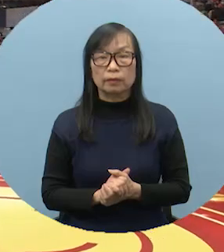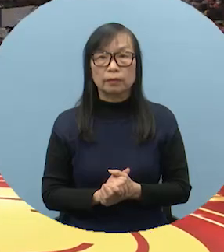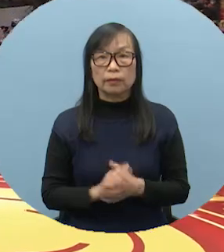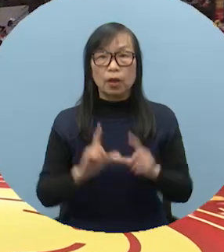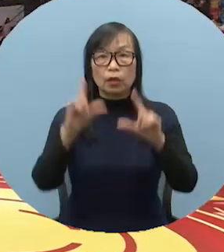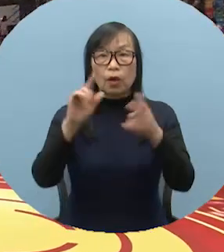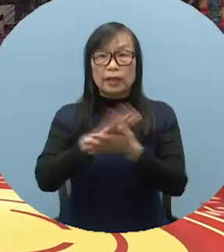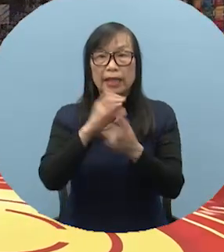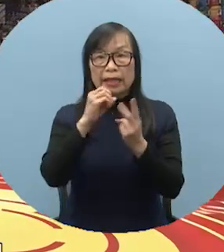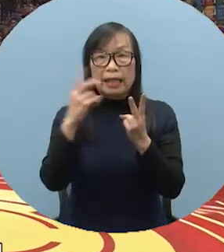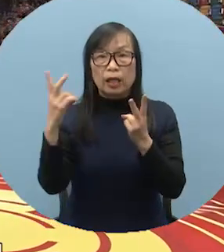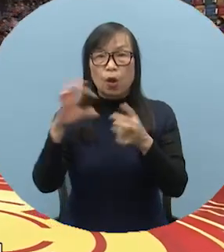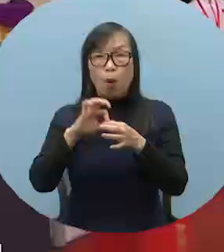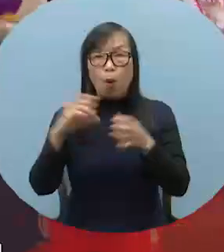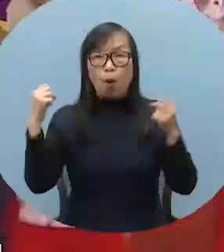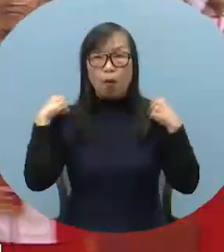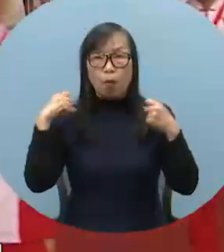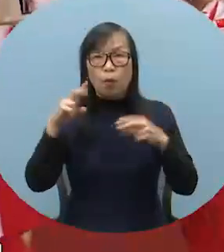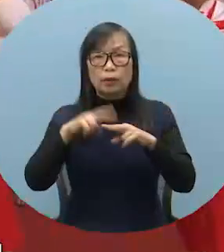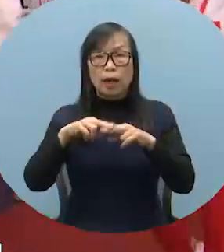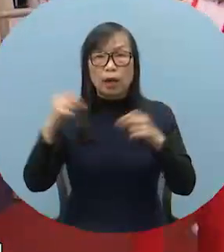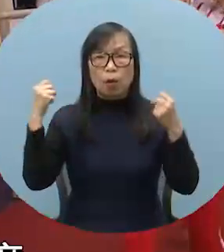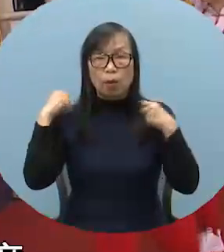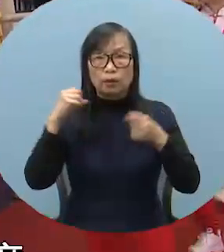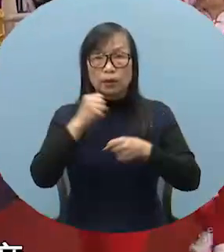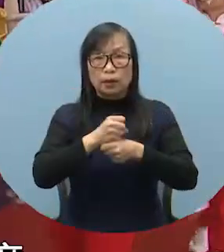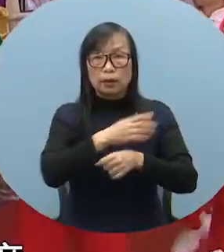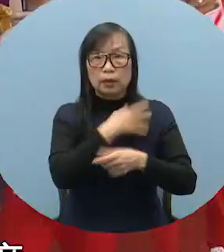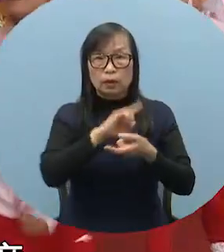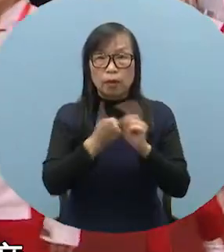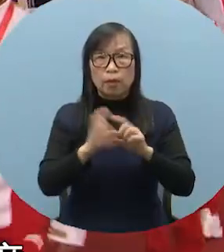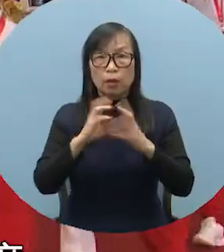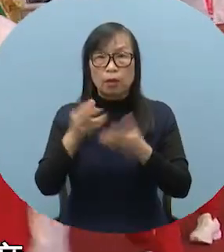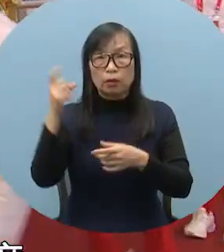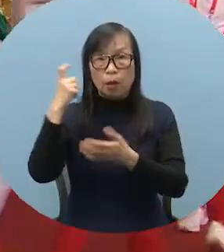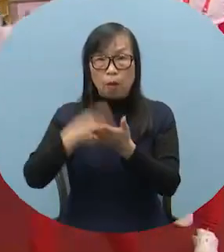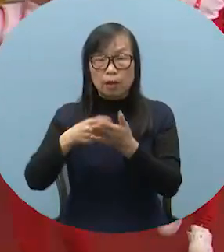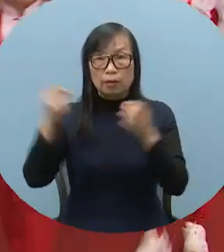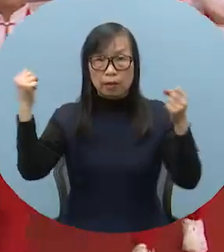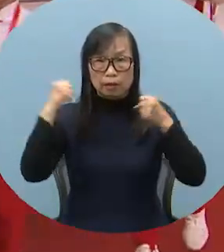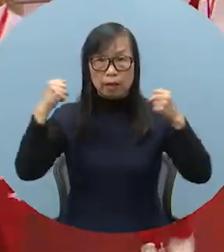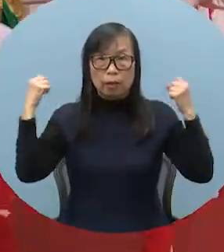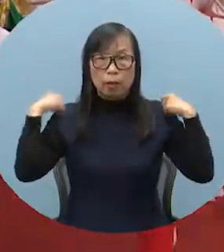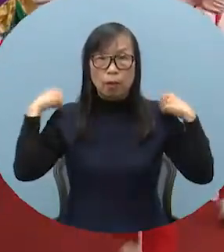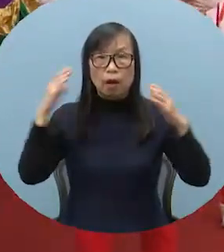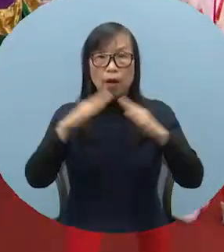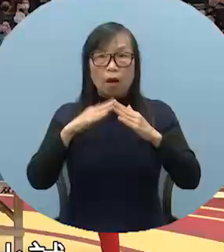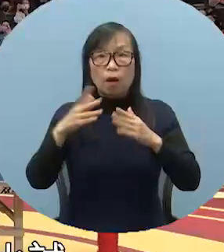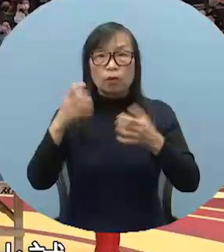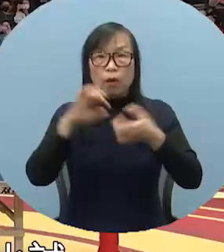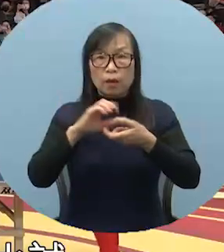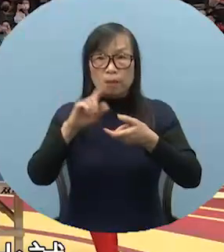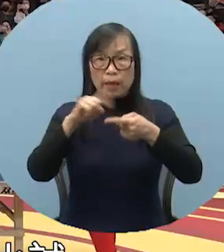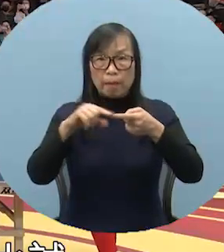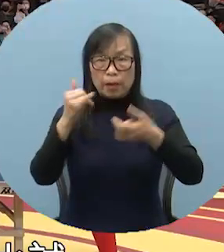东京2020奥运会，内地奥运健儿代表团到伊利沙伯体育馆出席奥运健儿大汇演，